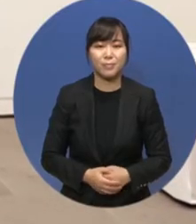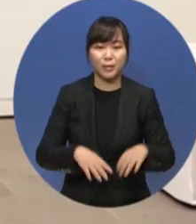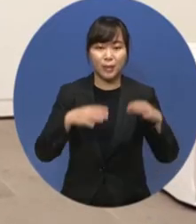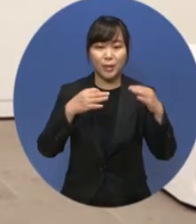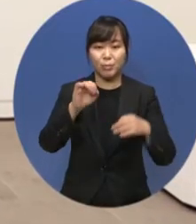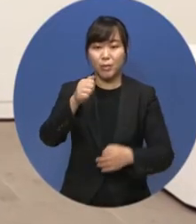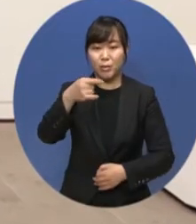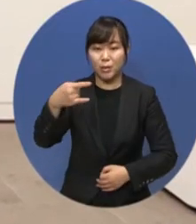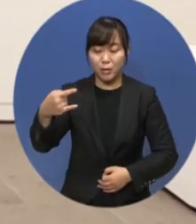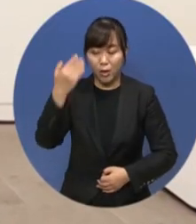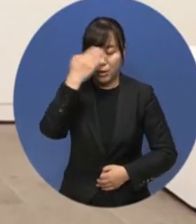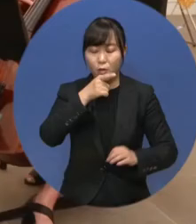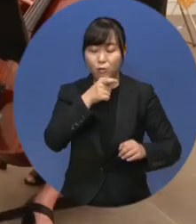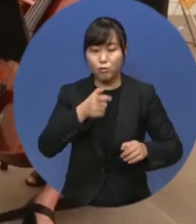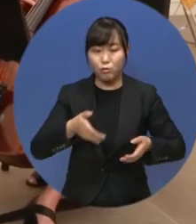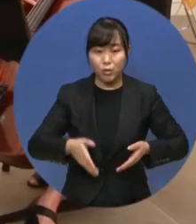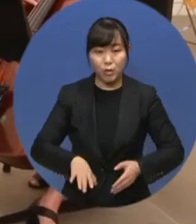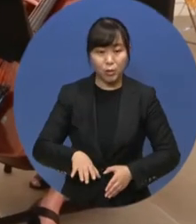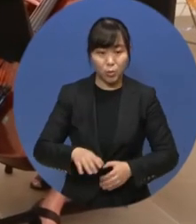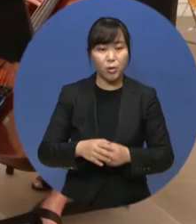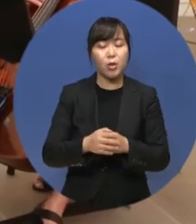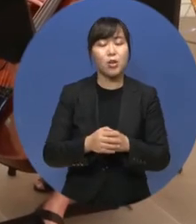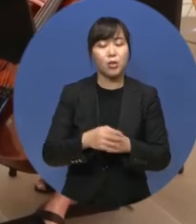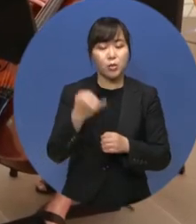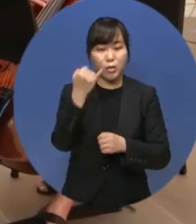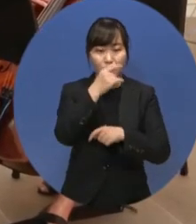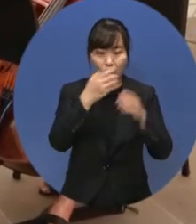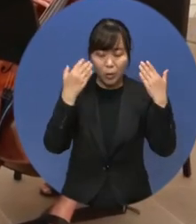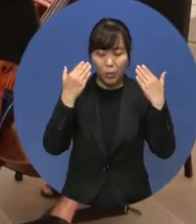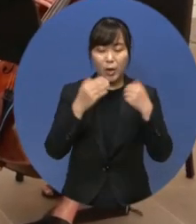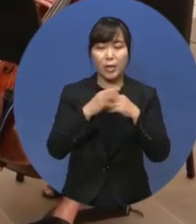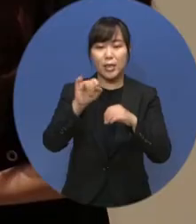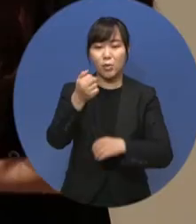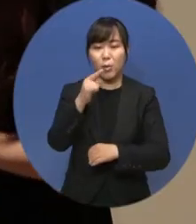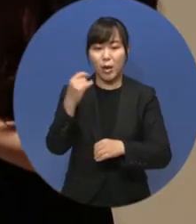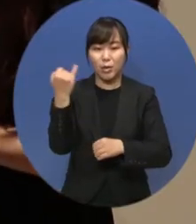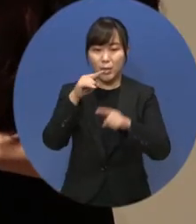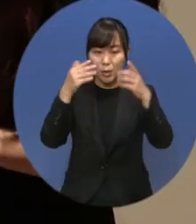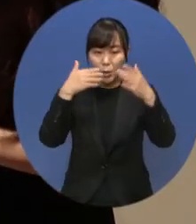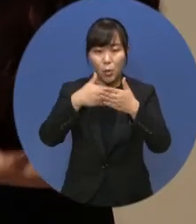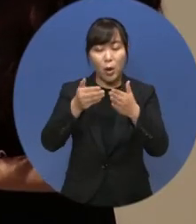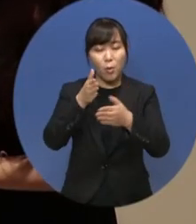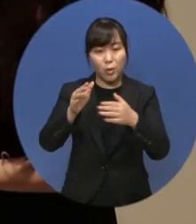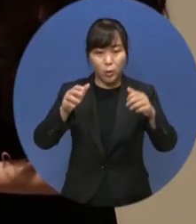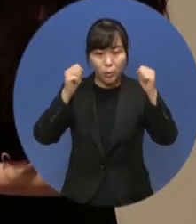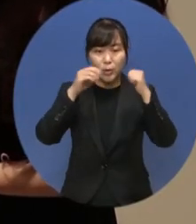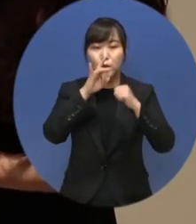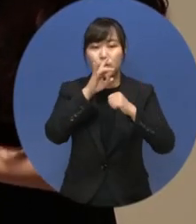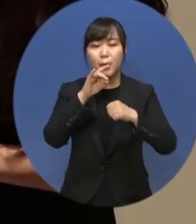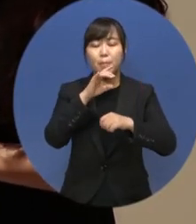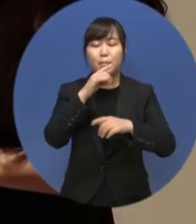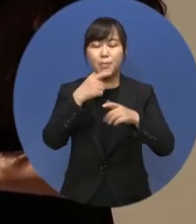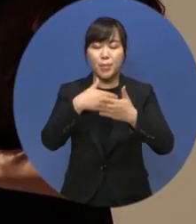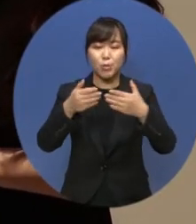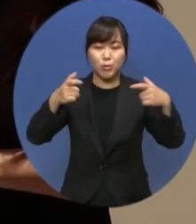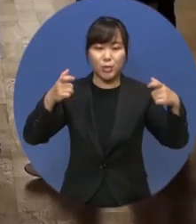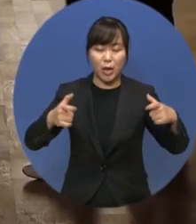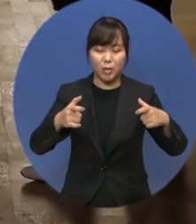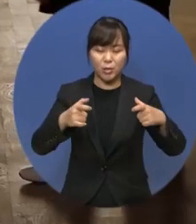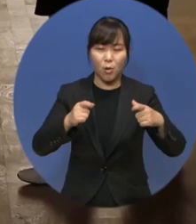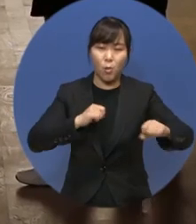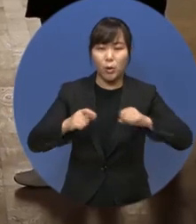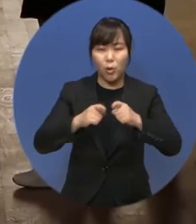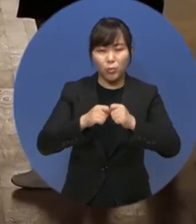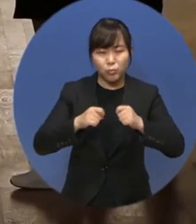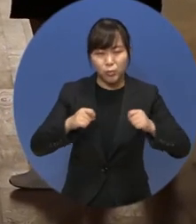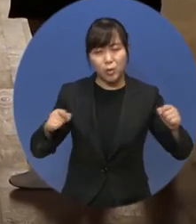김은희 화백은 여수 출신으로 여수 여고와 이화여대 회화과를 졸업하고 중앙미술계에서 오랫동안